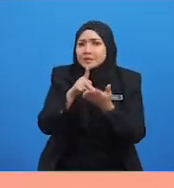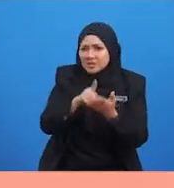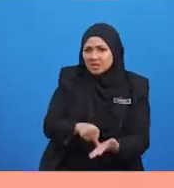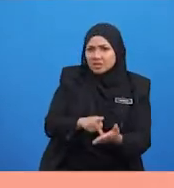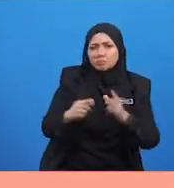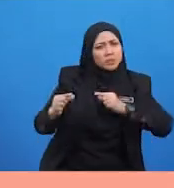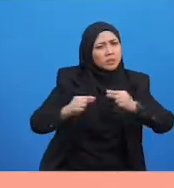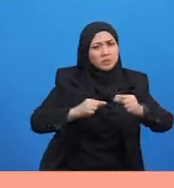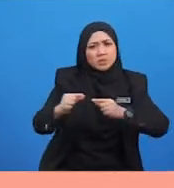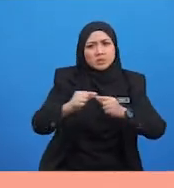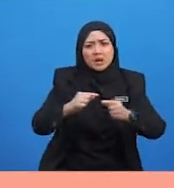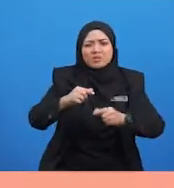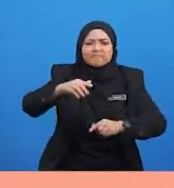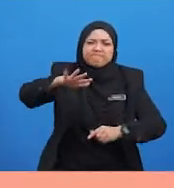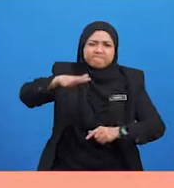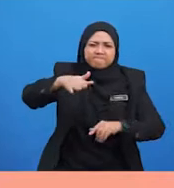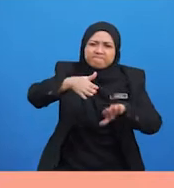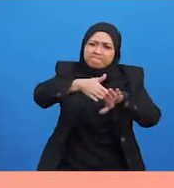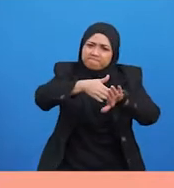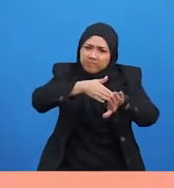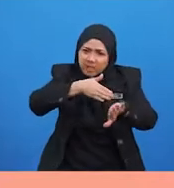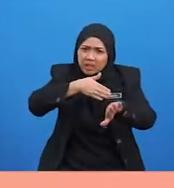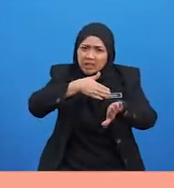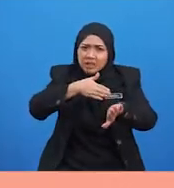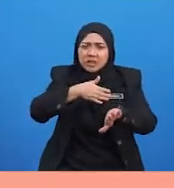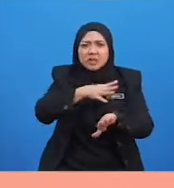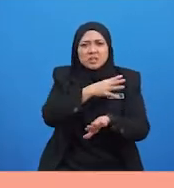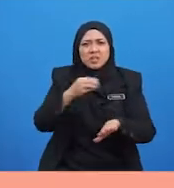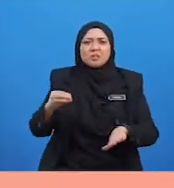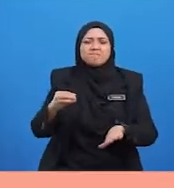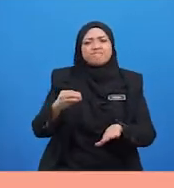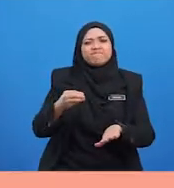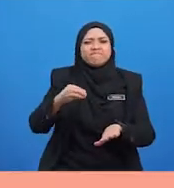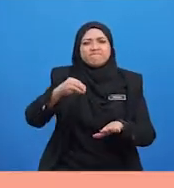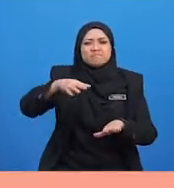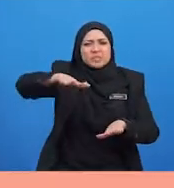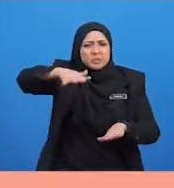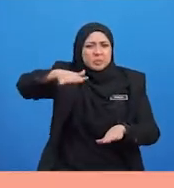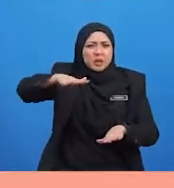lambat, prestasi akan terjejas dan selalu kencing.